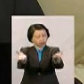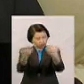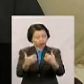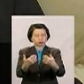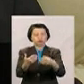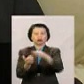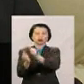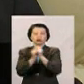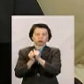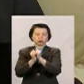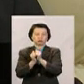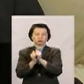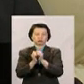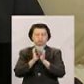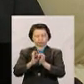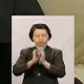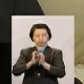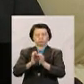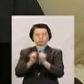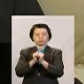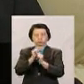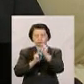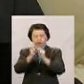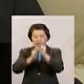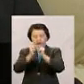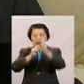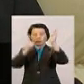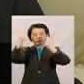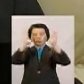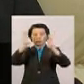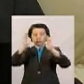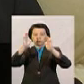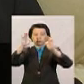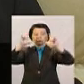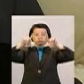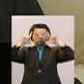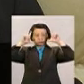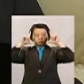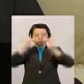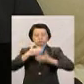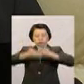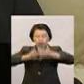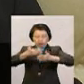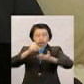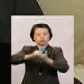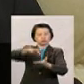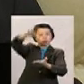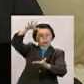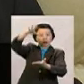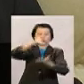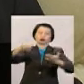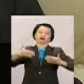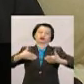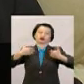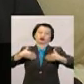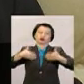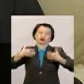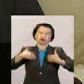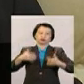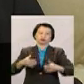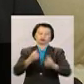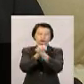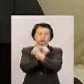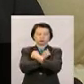bersama-sama berganding bahu membina negara bangsa yang berdaulat, maju, makmur dan sejahtera.